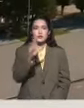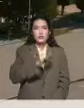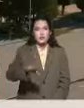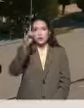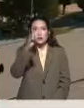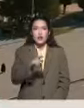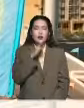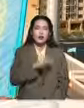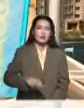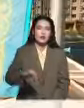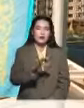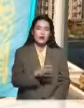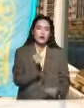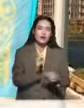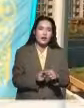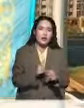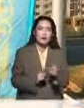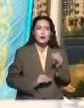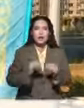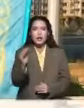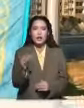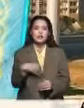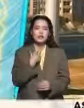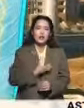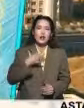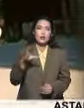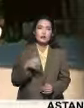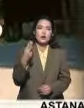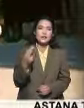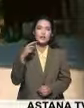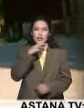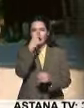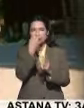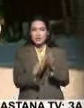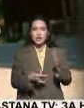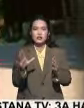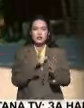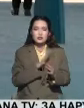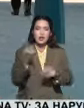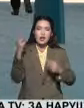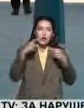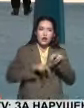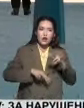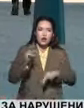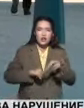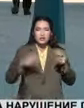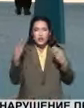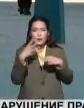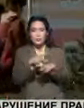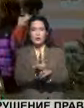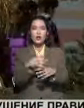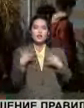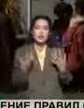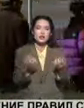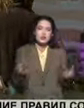Западно-Казахстанская область показывает положительную динамику по основным социально-экономическим показателям. В сфере строительства, модернизации